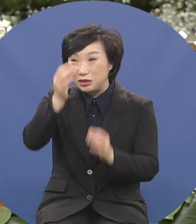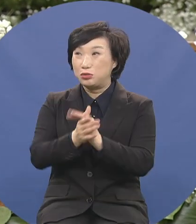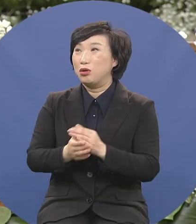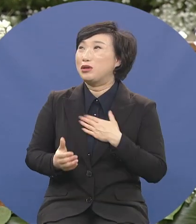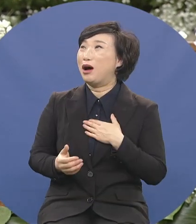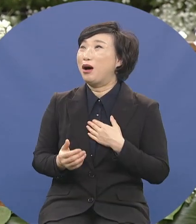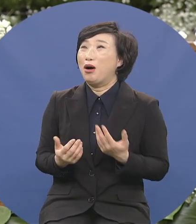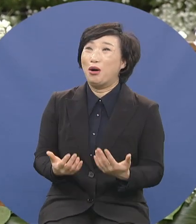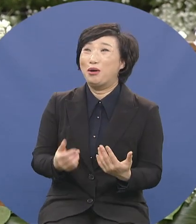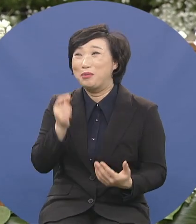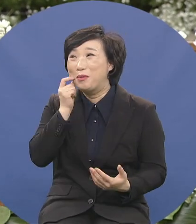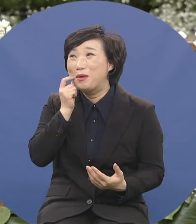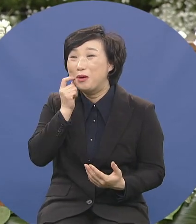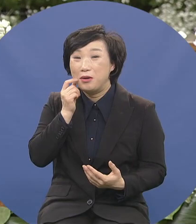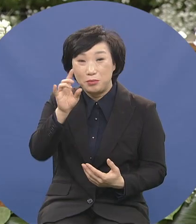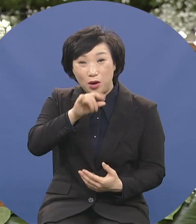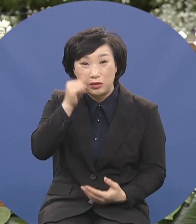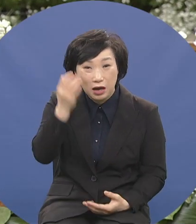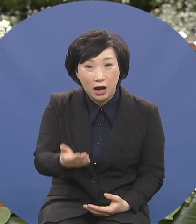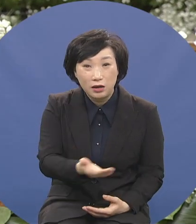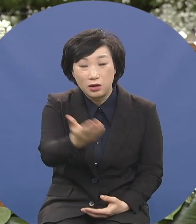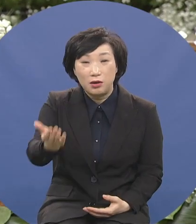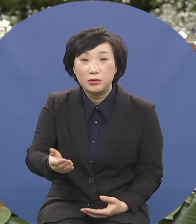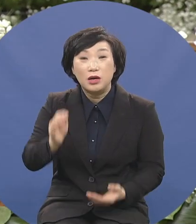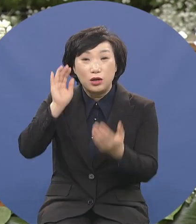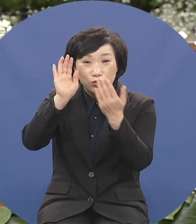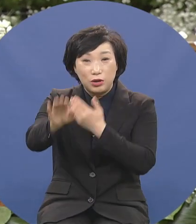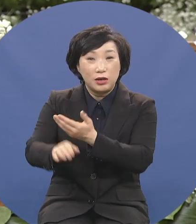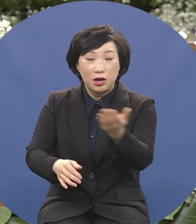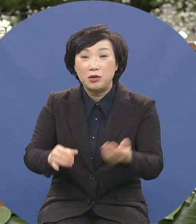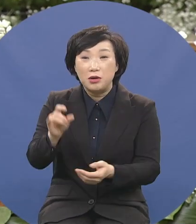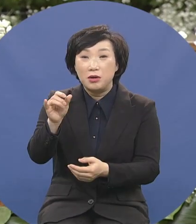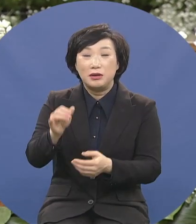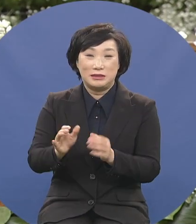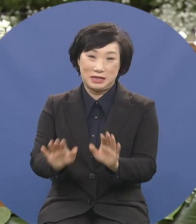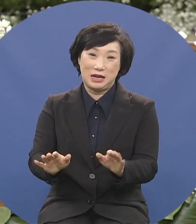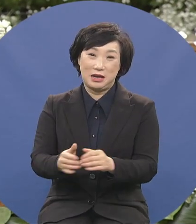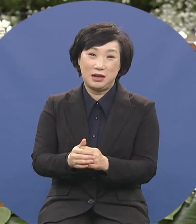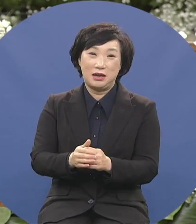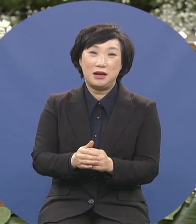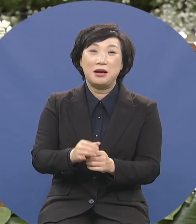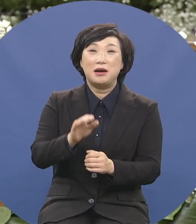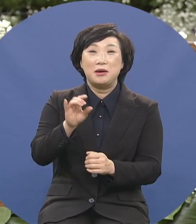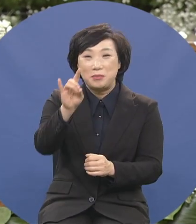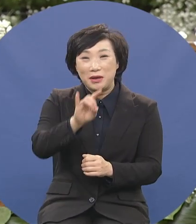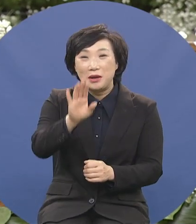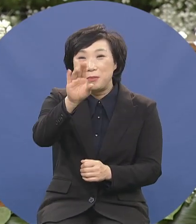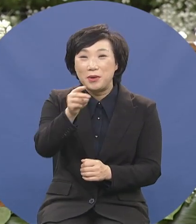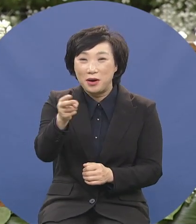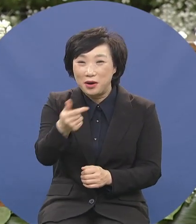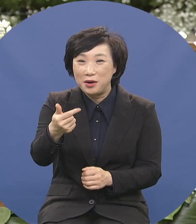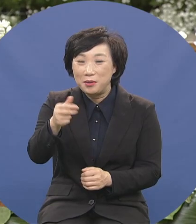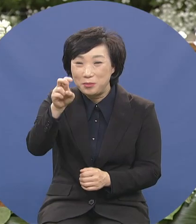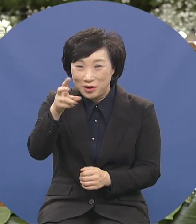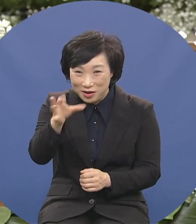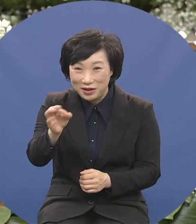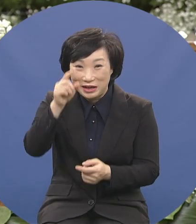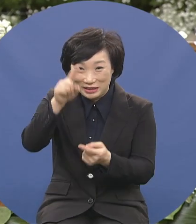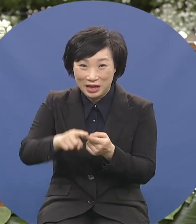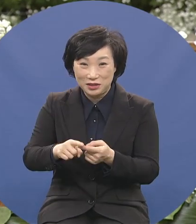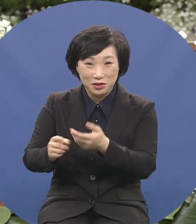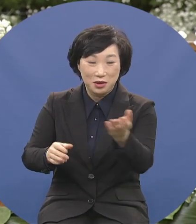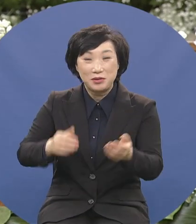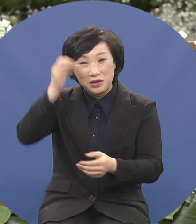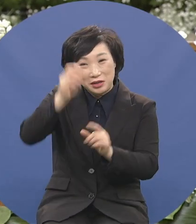못했다고 변명하십니까? 나중에 여기 변명에 대해서 한번 여러분에게 한번 영적 생활에서 말씀을 깊이